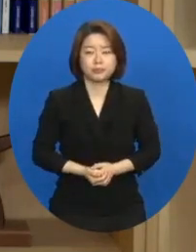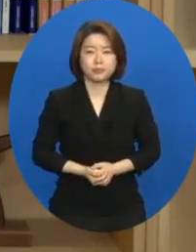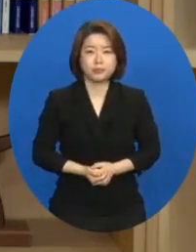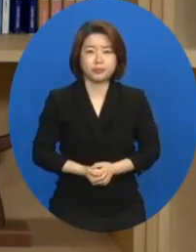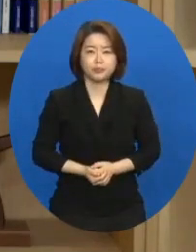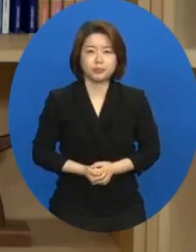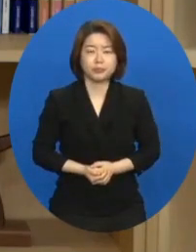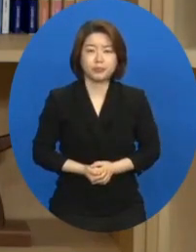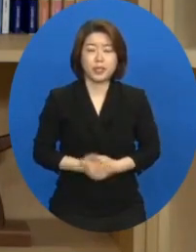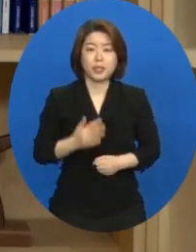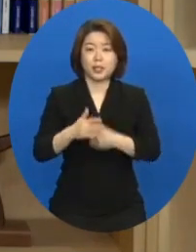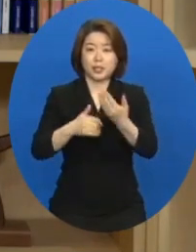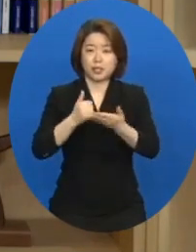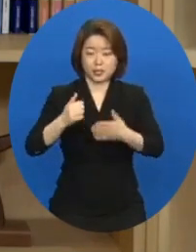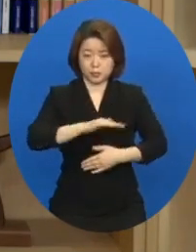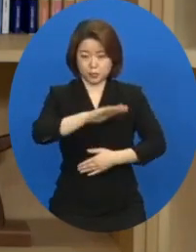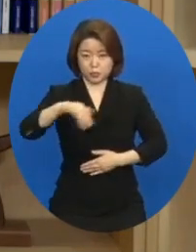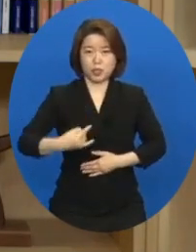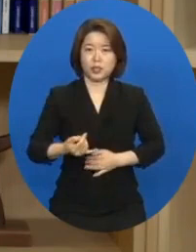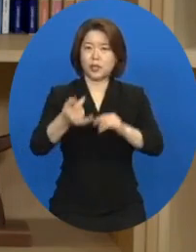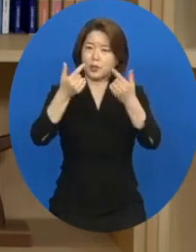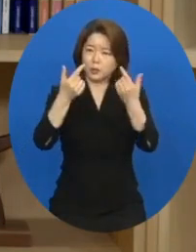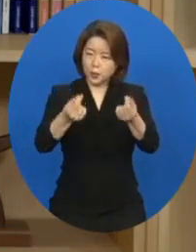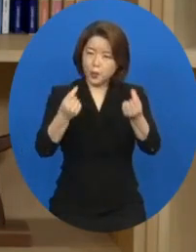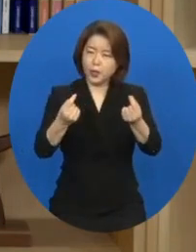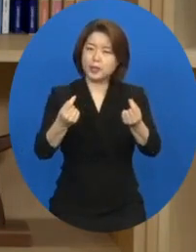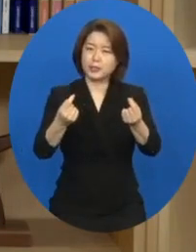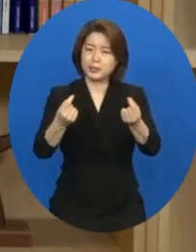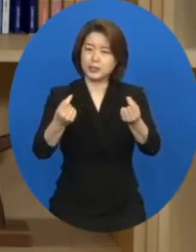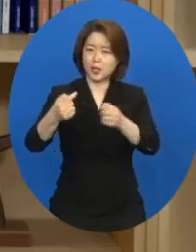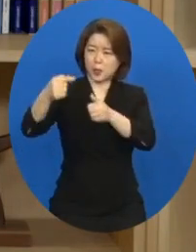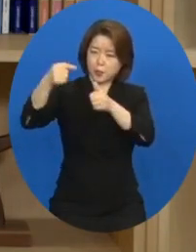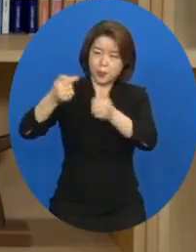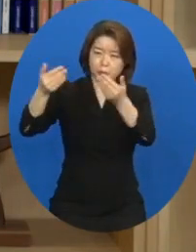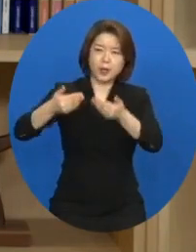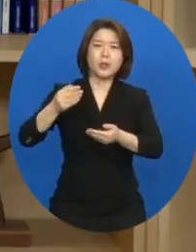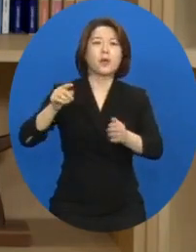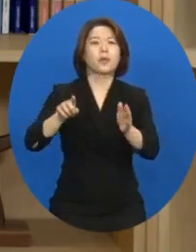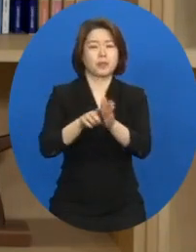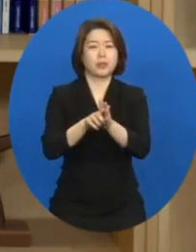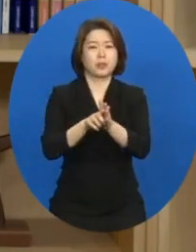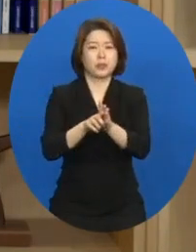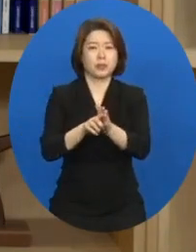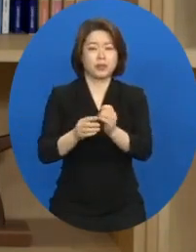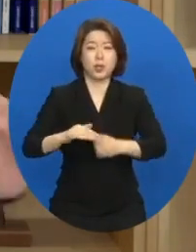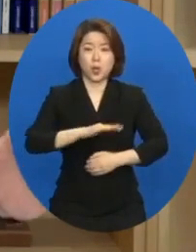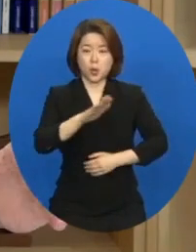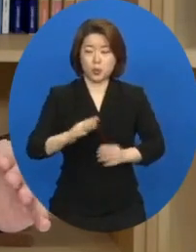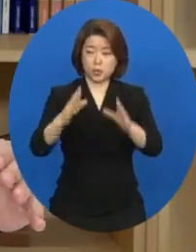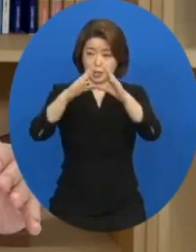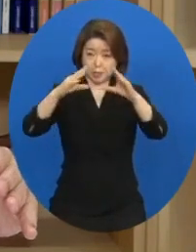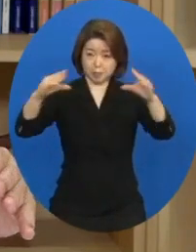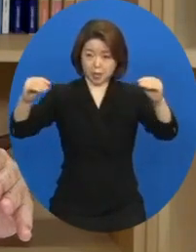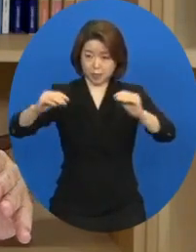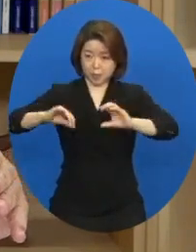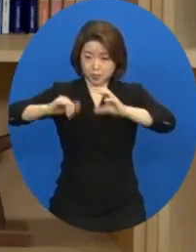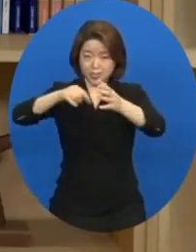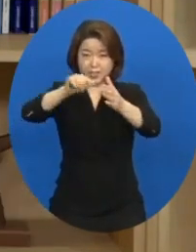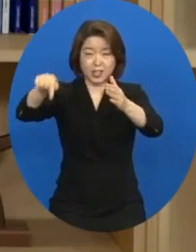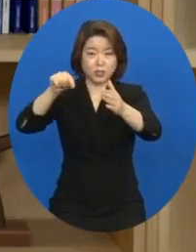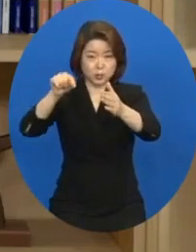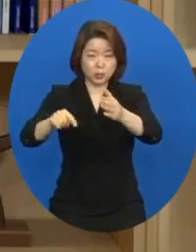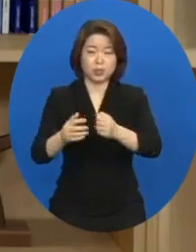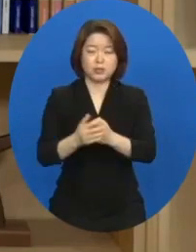하나님께서 지금 우리들에게도 똑 같이 하고 싶어 하신다 고 믿습니다 우리가 바벨론 세상 가운데